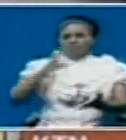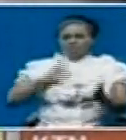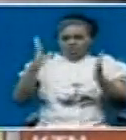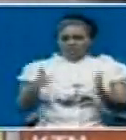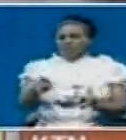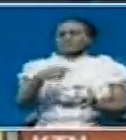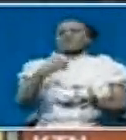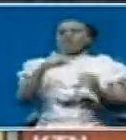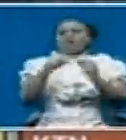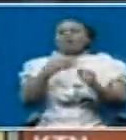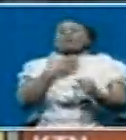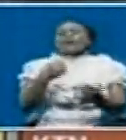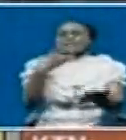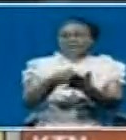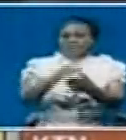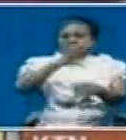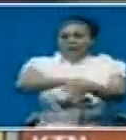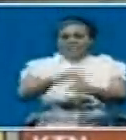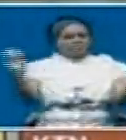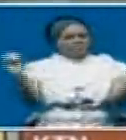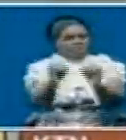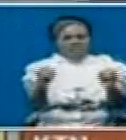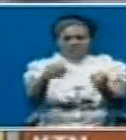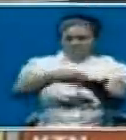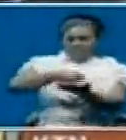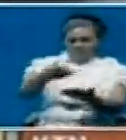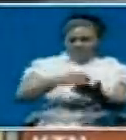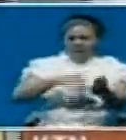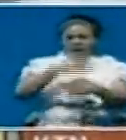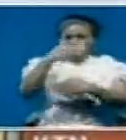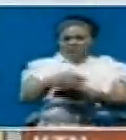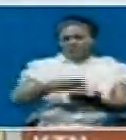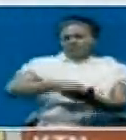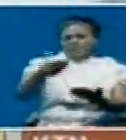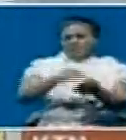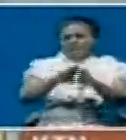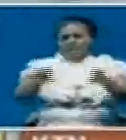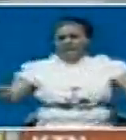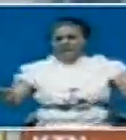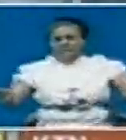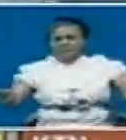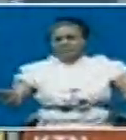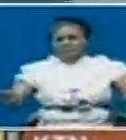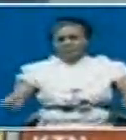walisusia kuchukua shilingi 1,415 walizopewa baada ya kuuza kwa ardhi hiyo.